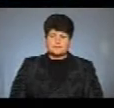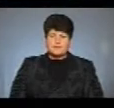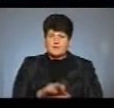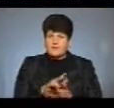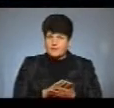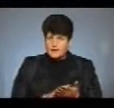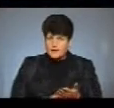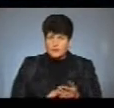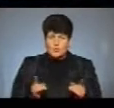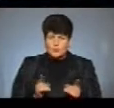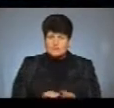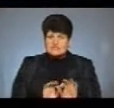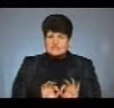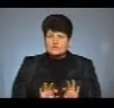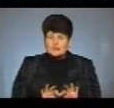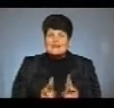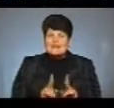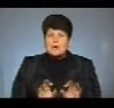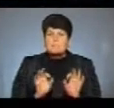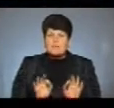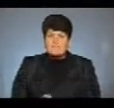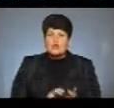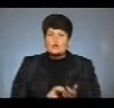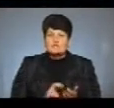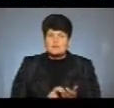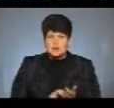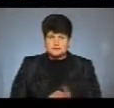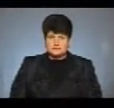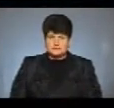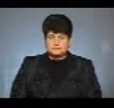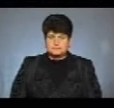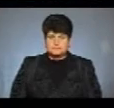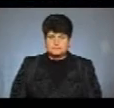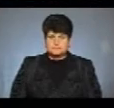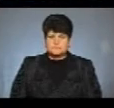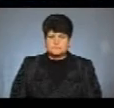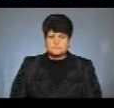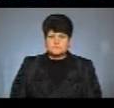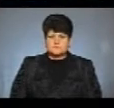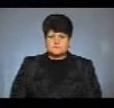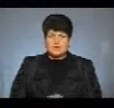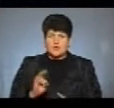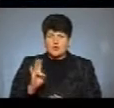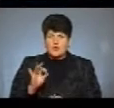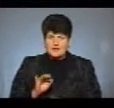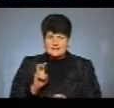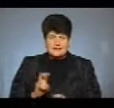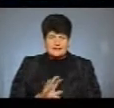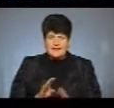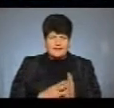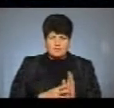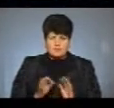Далі короткий інструктаж, як правильно стрибати. Ні в якому разі. Ноги зігнуті не на 90 градусів.